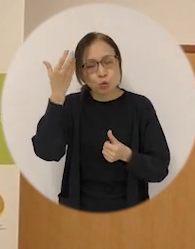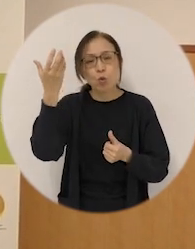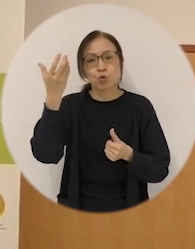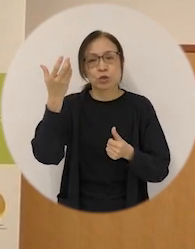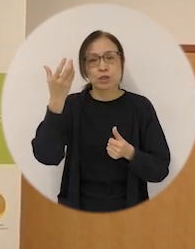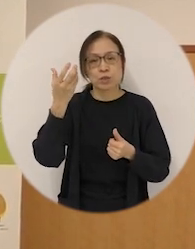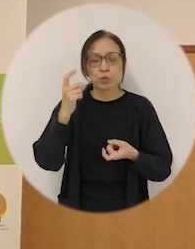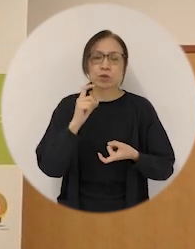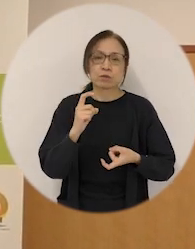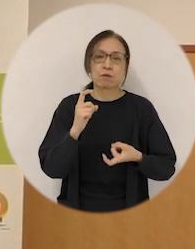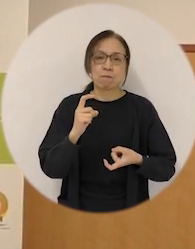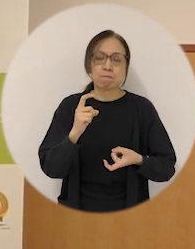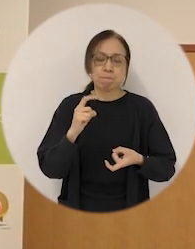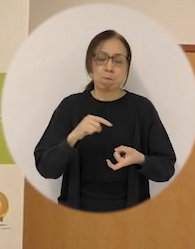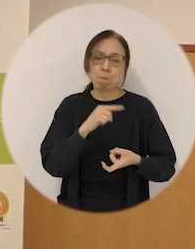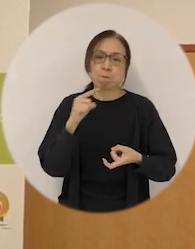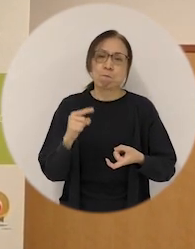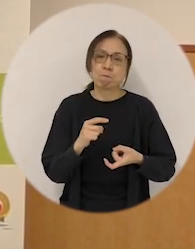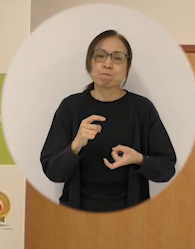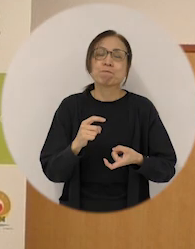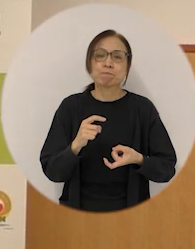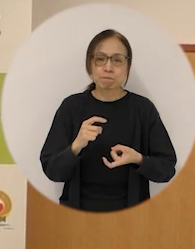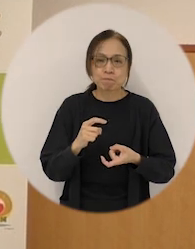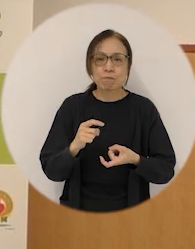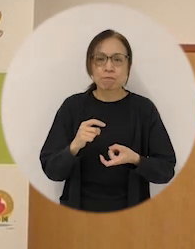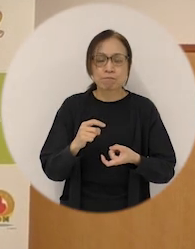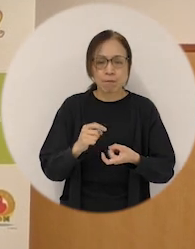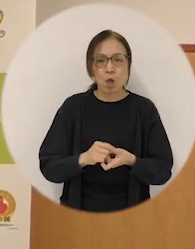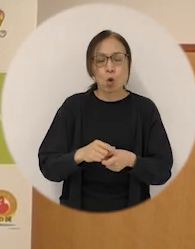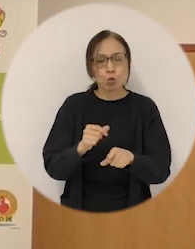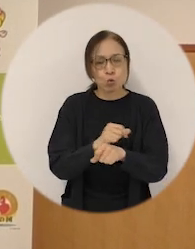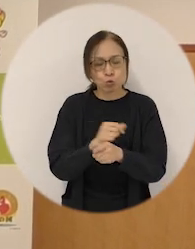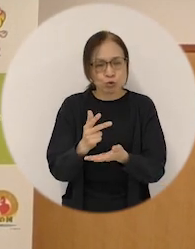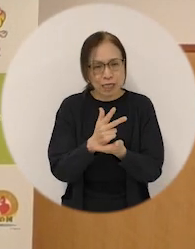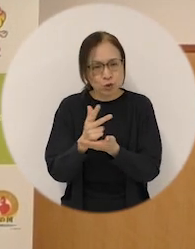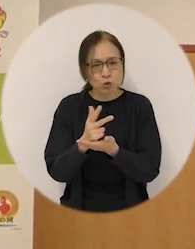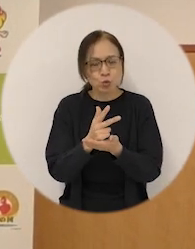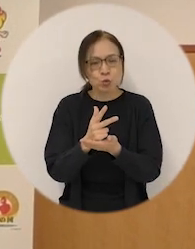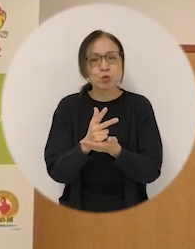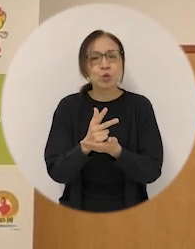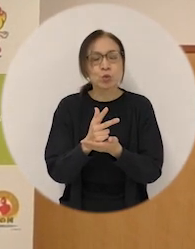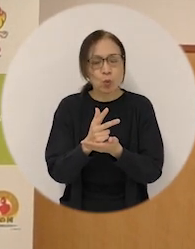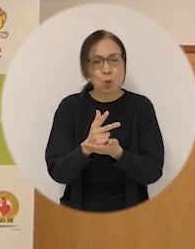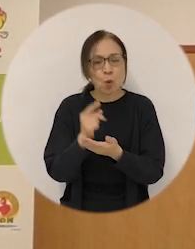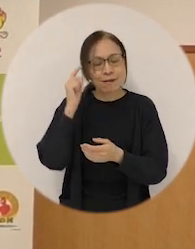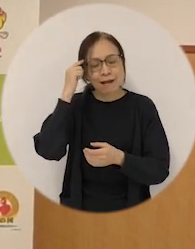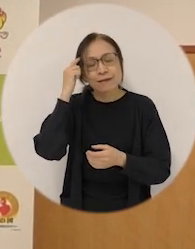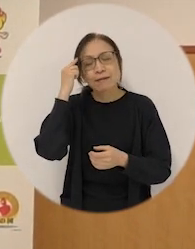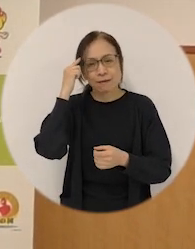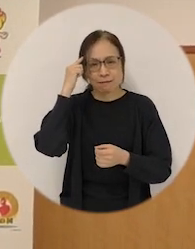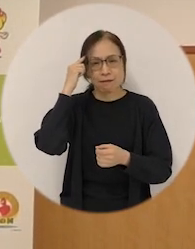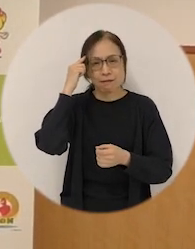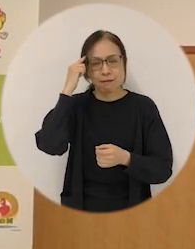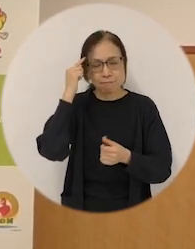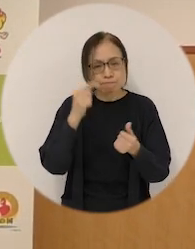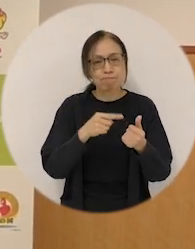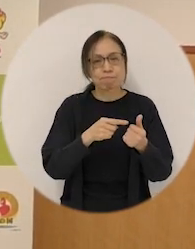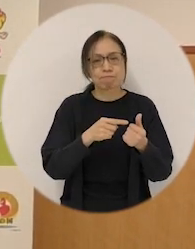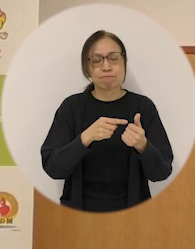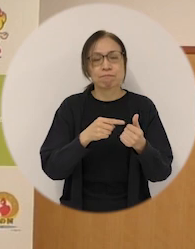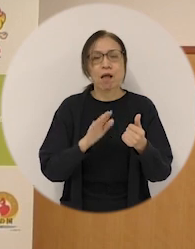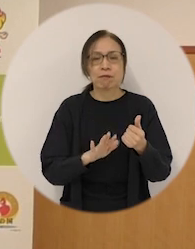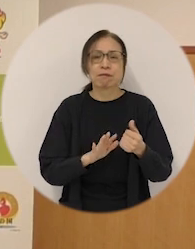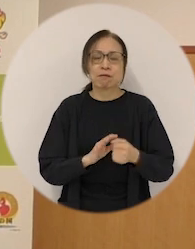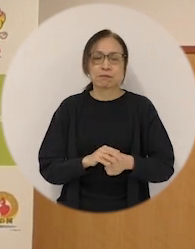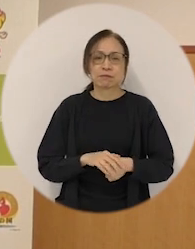このつぶらやプロも含めてですね、特撮というものを捉えておられたということがありましたので、